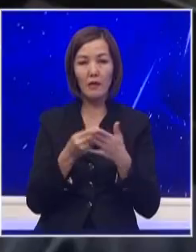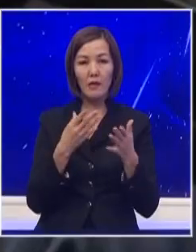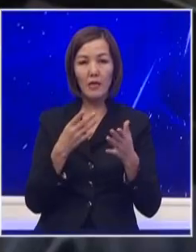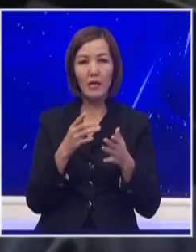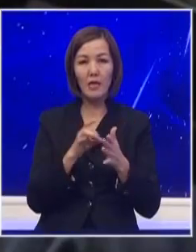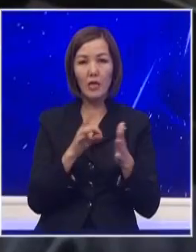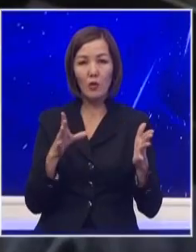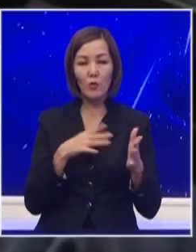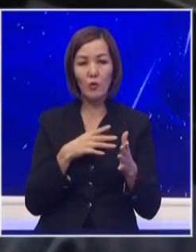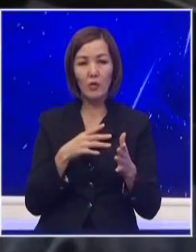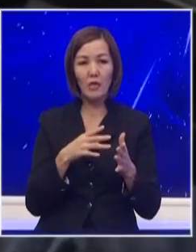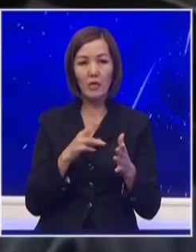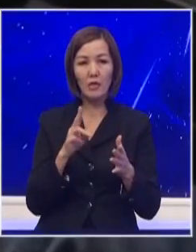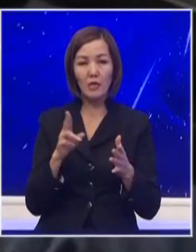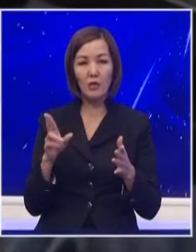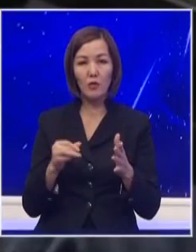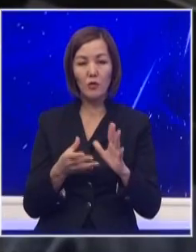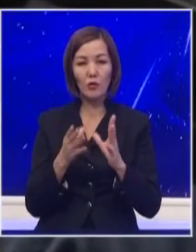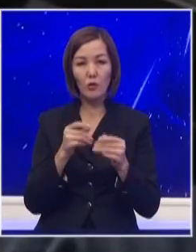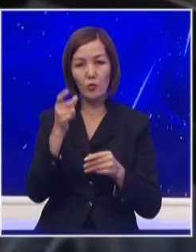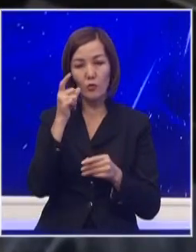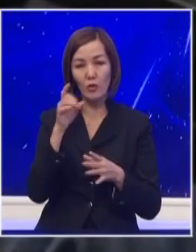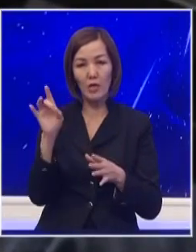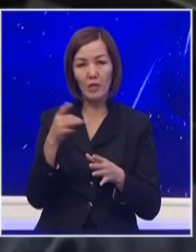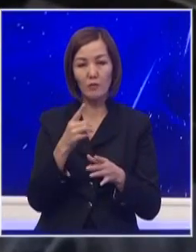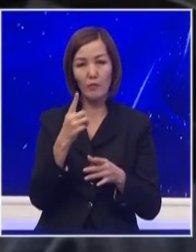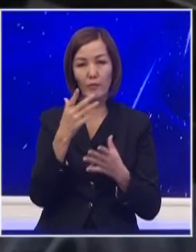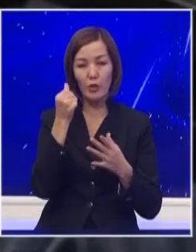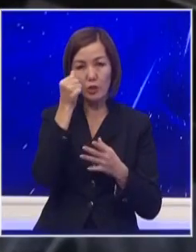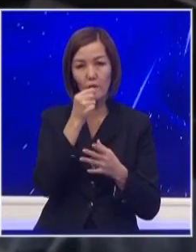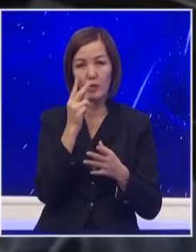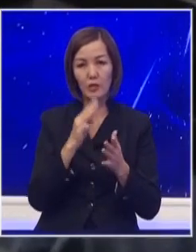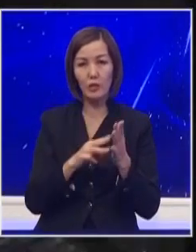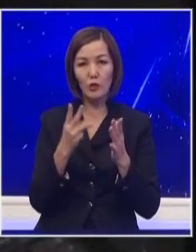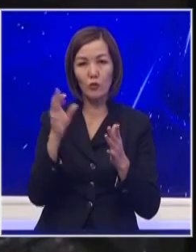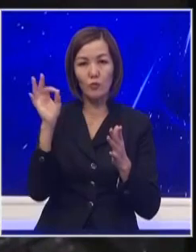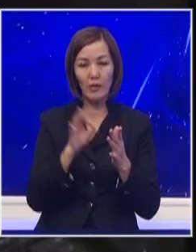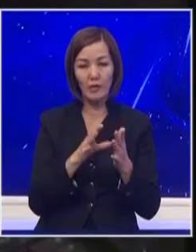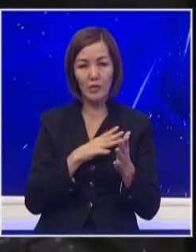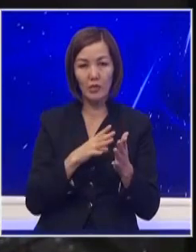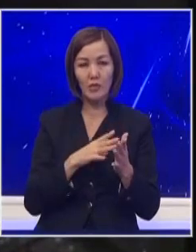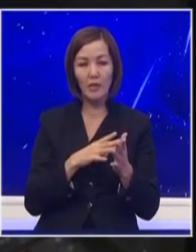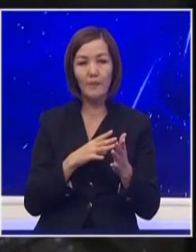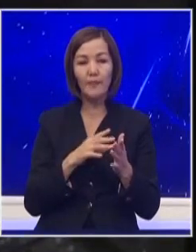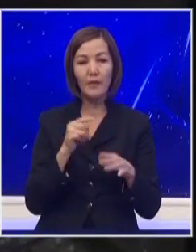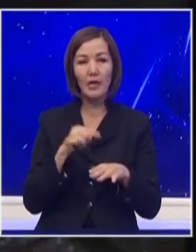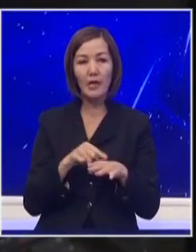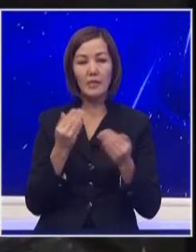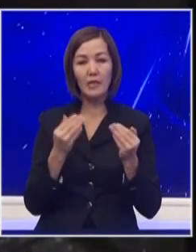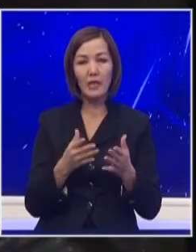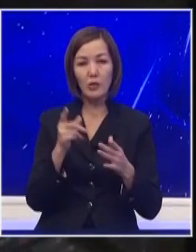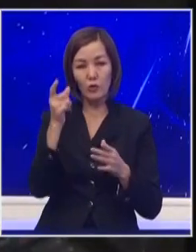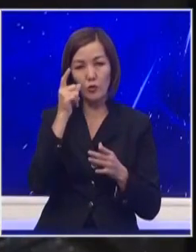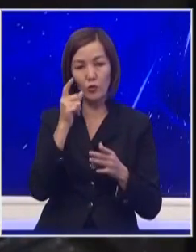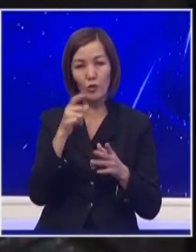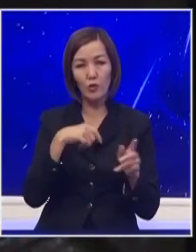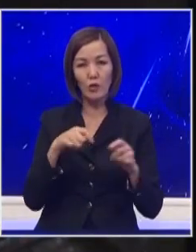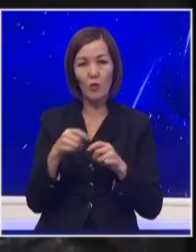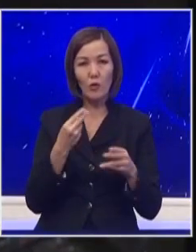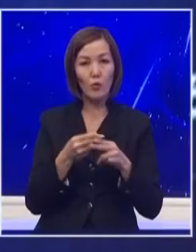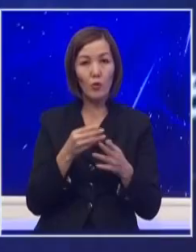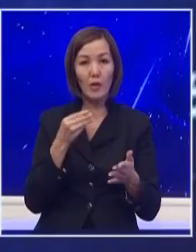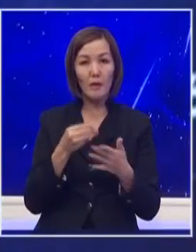алынды, күзгі дала жұмыстарына 350 тоннадай толық алып бітті. Айта кетейік, Балқаш ауданындағы күріш жинау науқаны осы